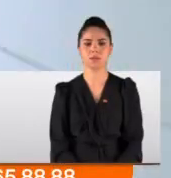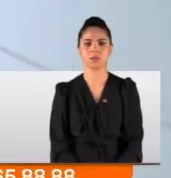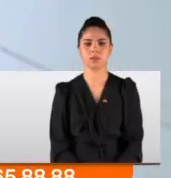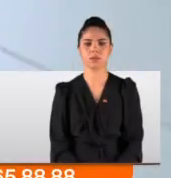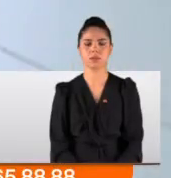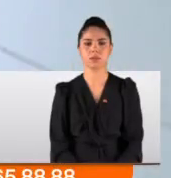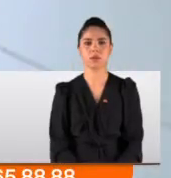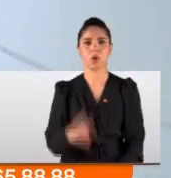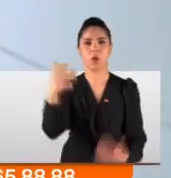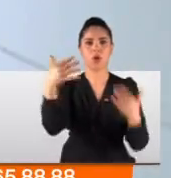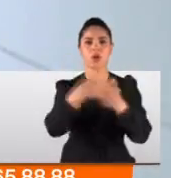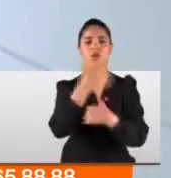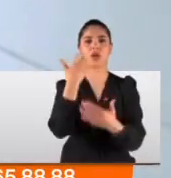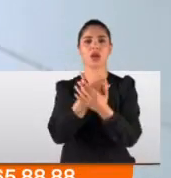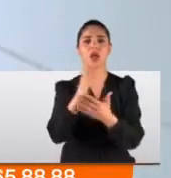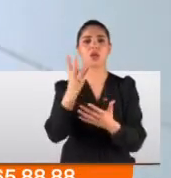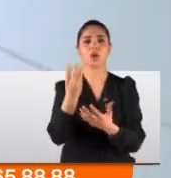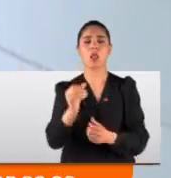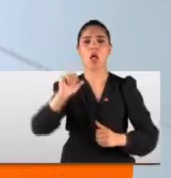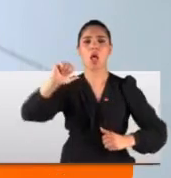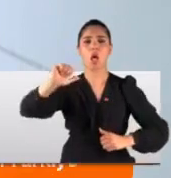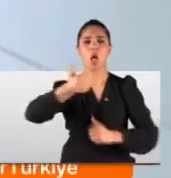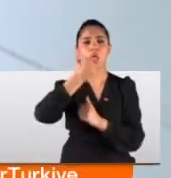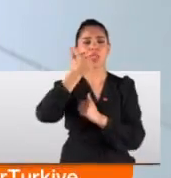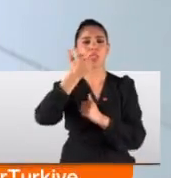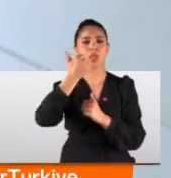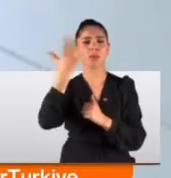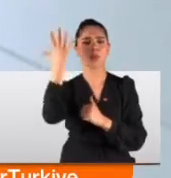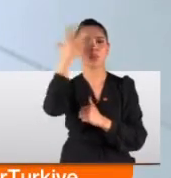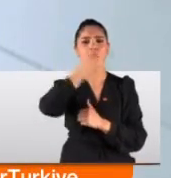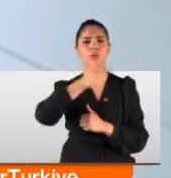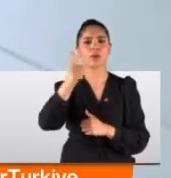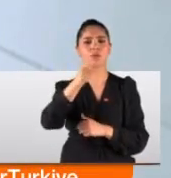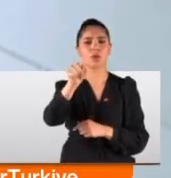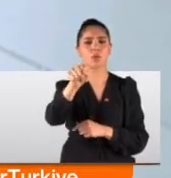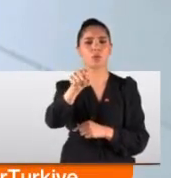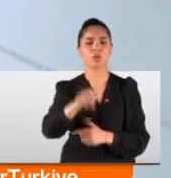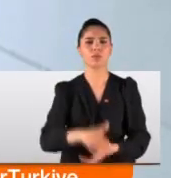Bu da o gece kayda geçen en çarpıcı belki de en yüz kızartıcı görüntü oldu.